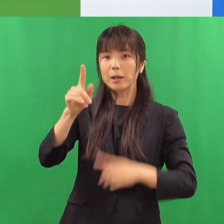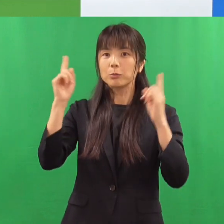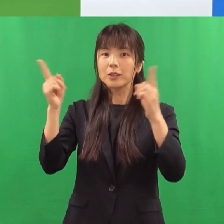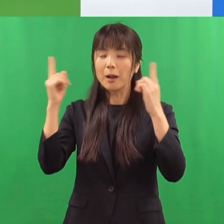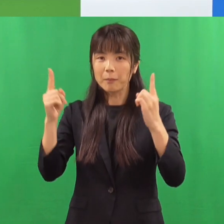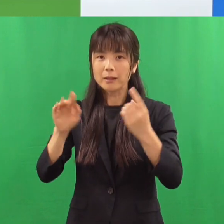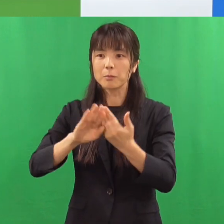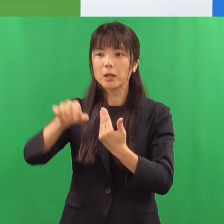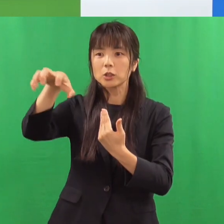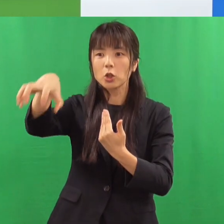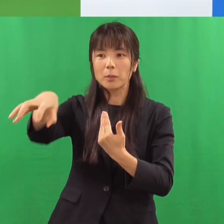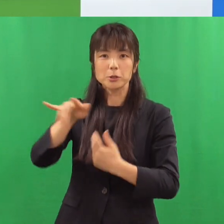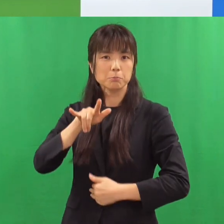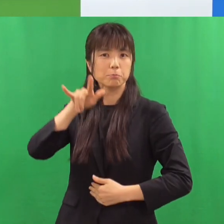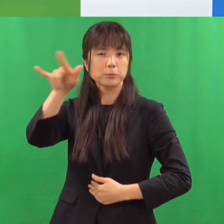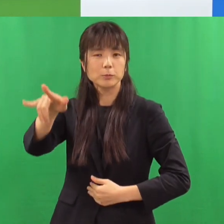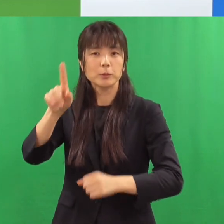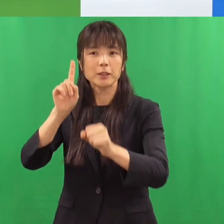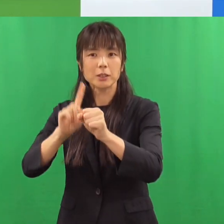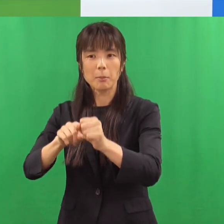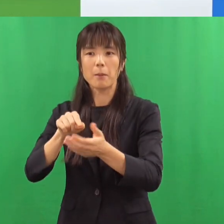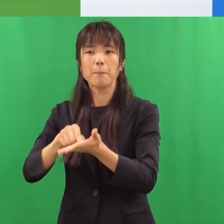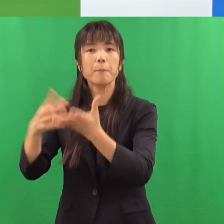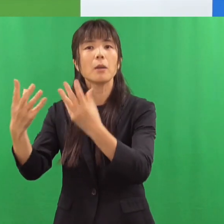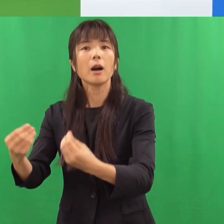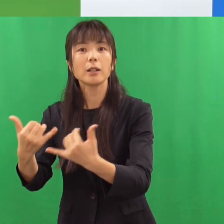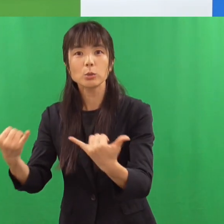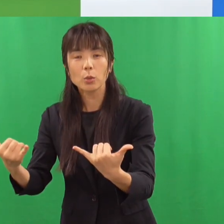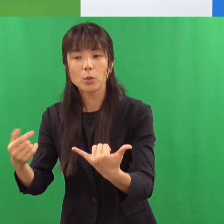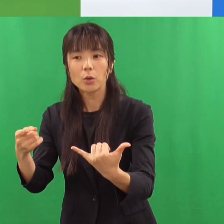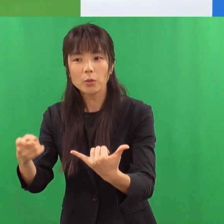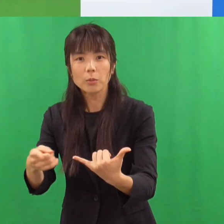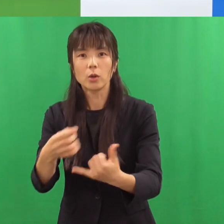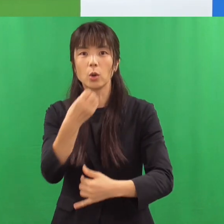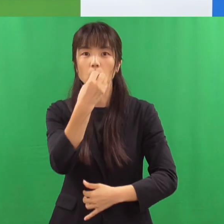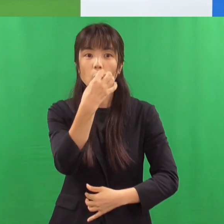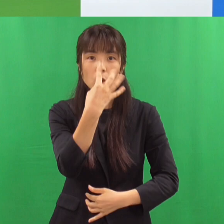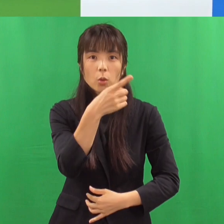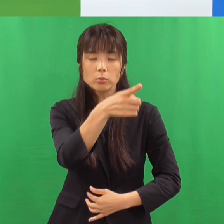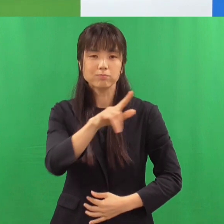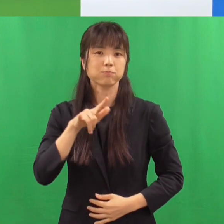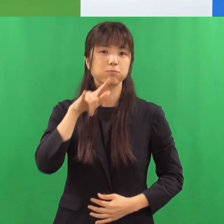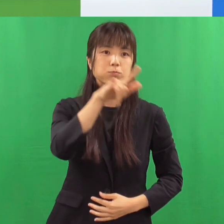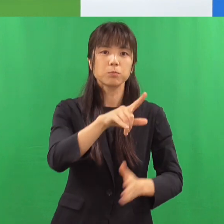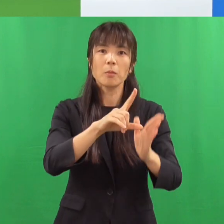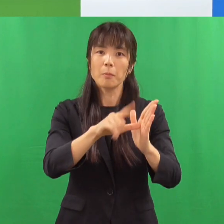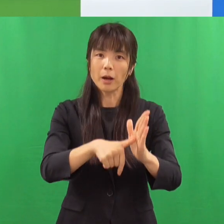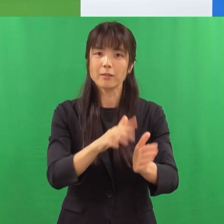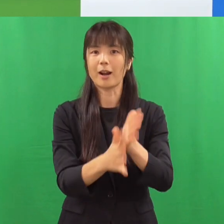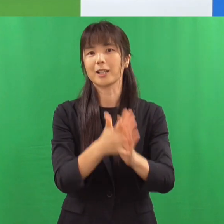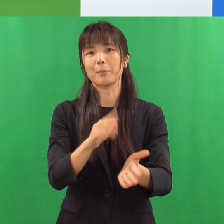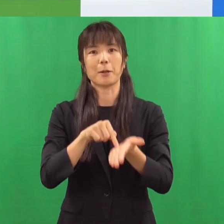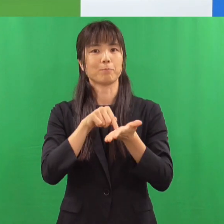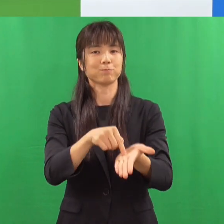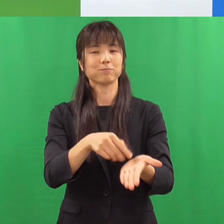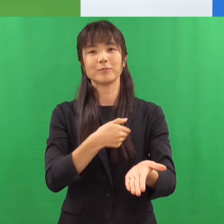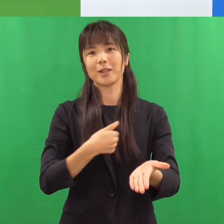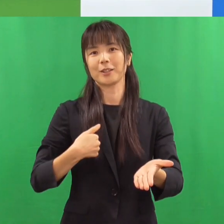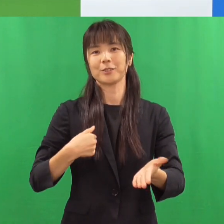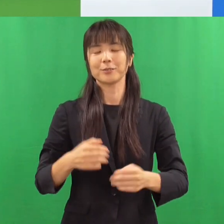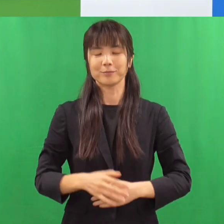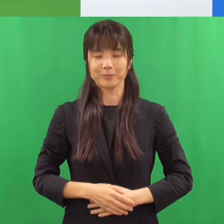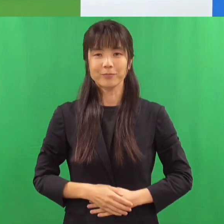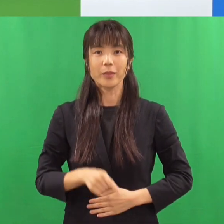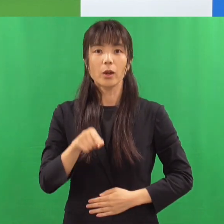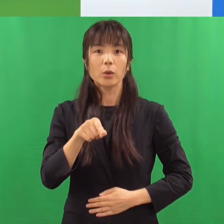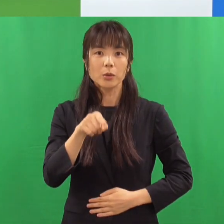みの方もお申し込みいただきます。特設サイトからお申し込みをお願いいたします。なおキャンペーンは予算額に達し次第終